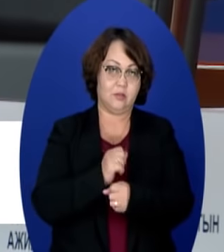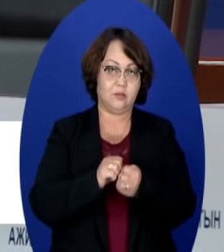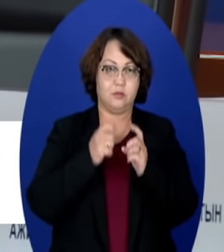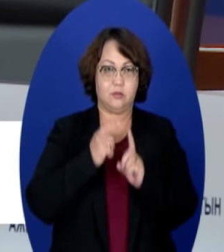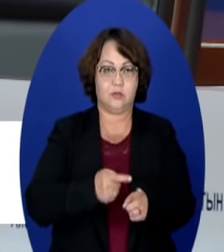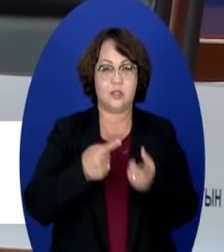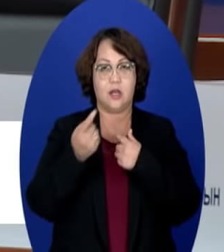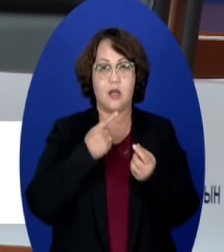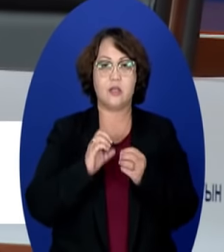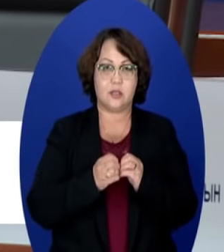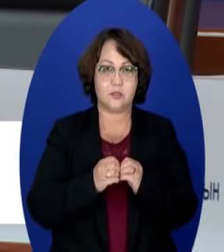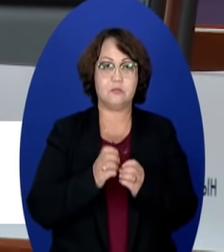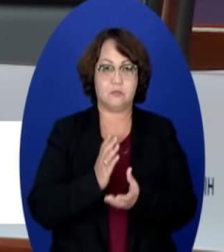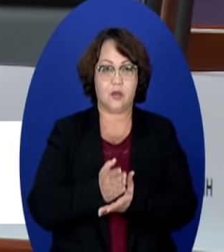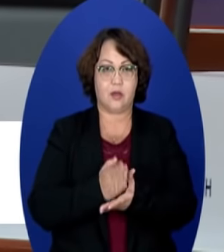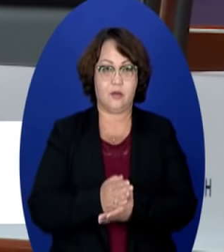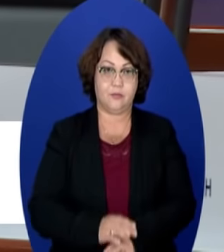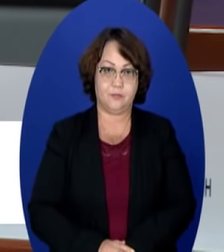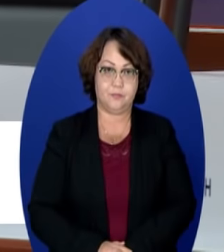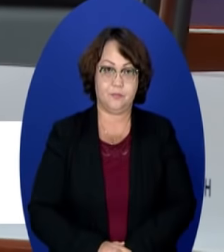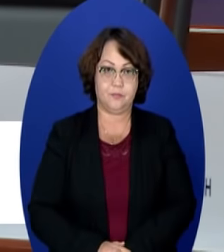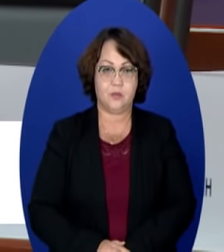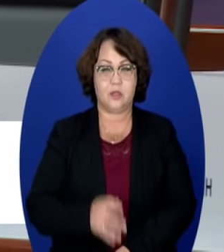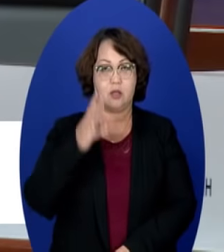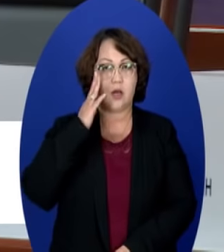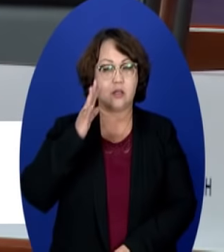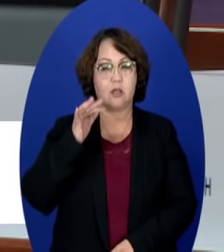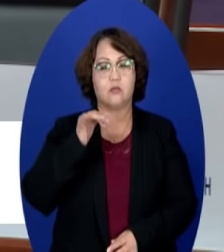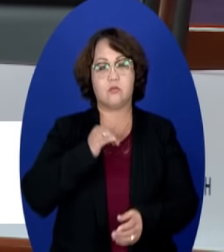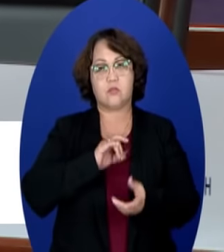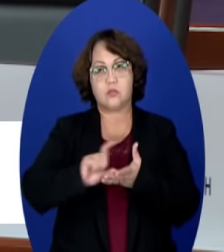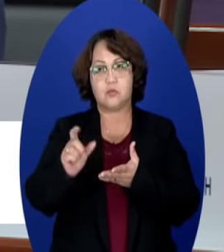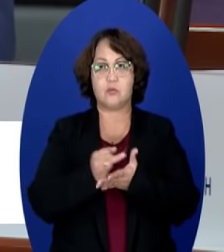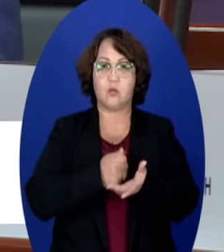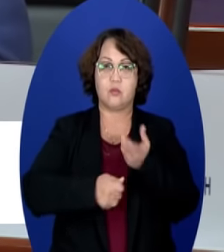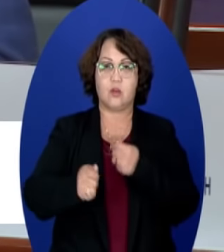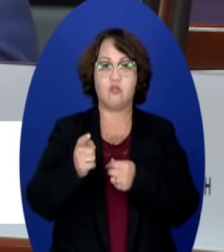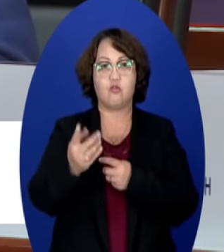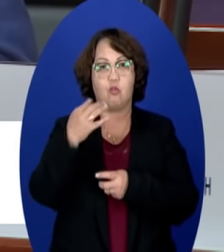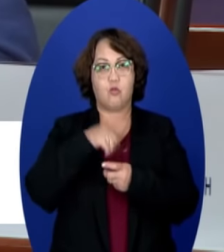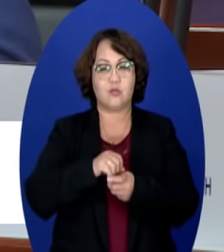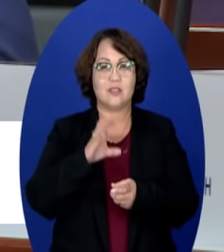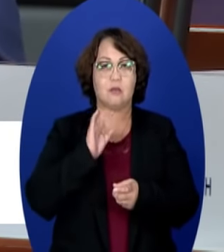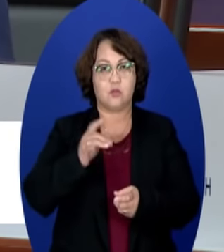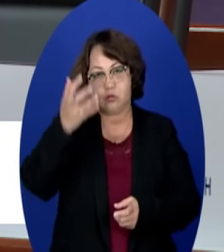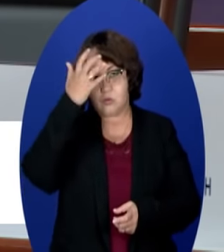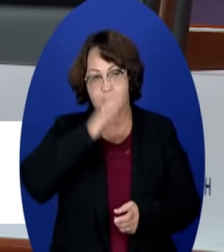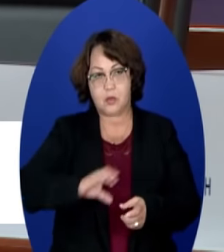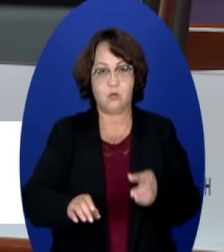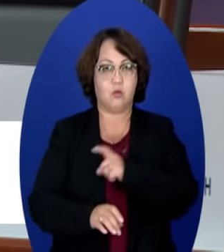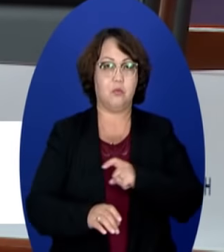одоо ярилцсан бас хийж байна. Замун гадаад худалдаа хөрөнгө оруулалтын салбарт төр хувийн хөвшлийн